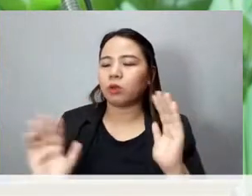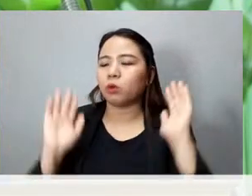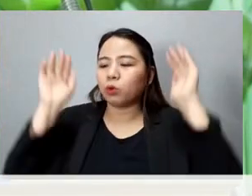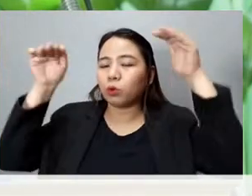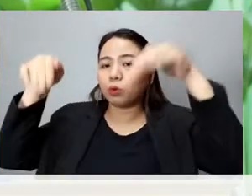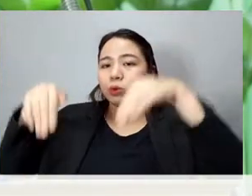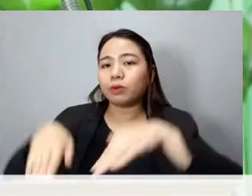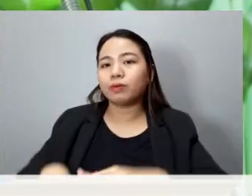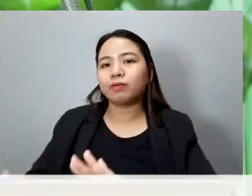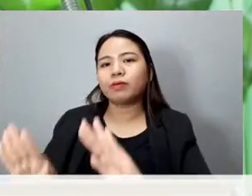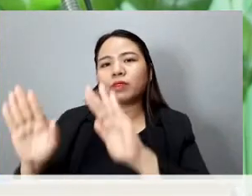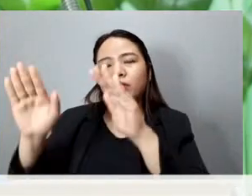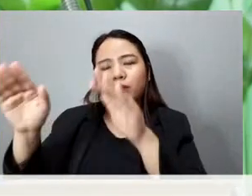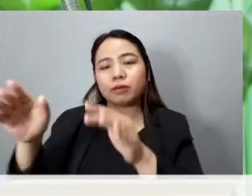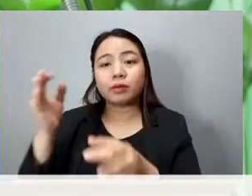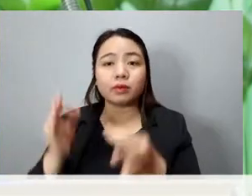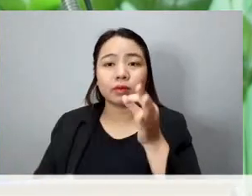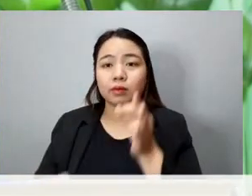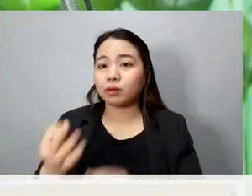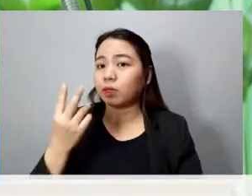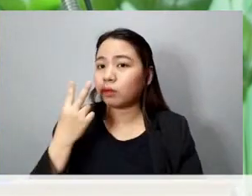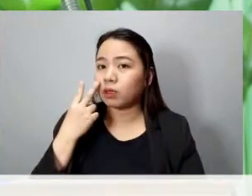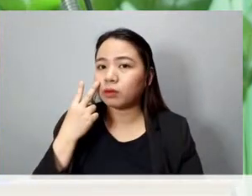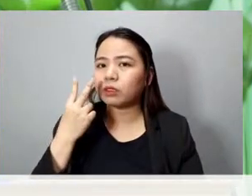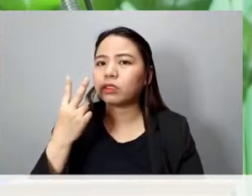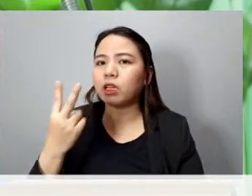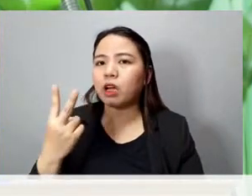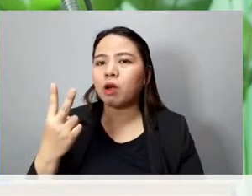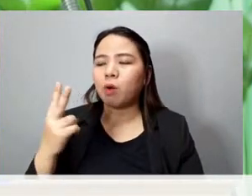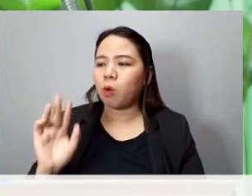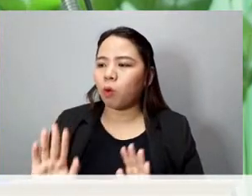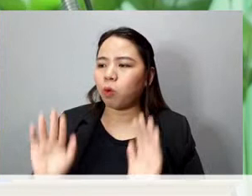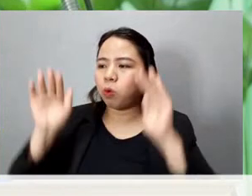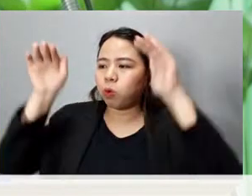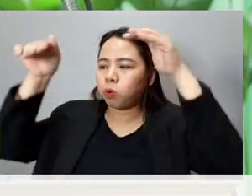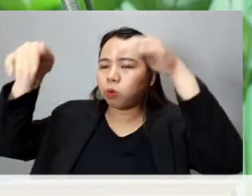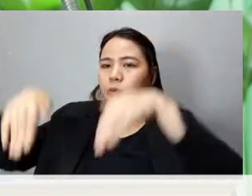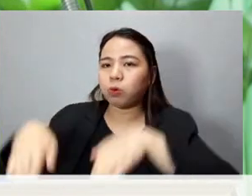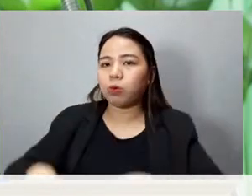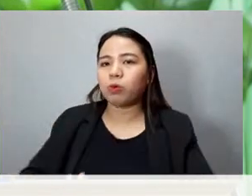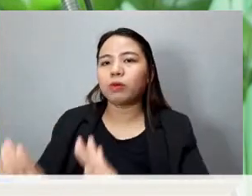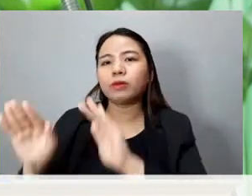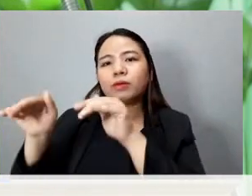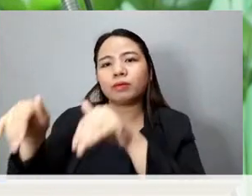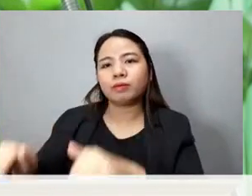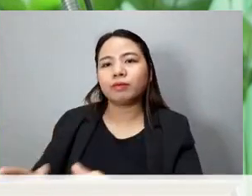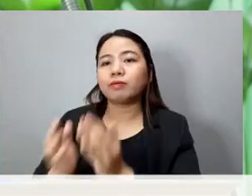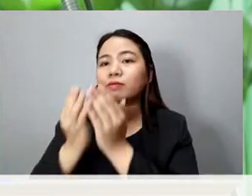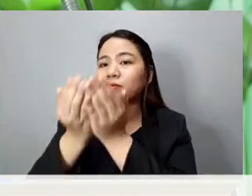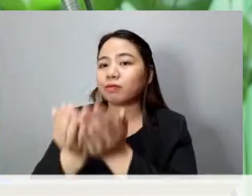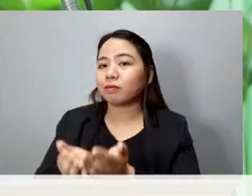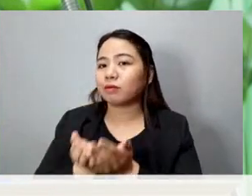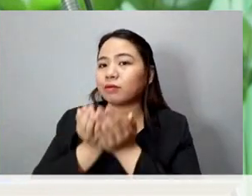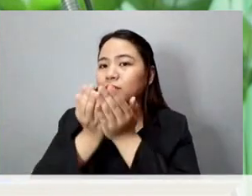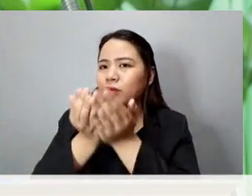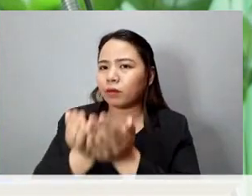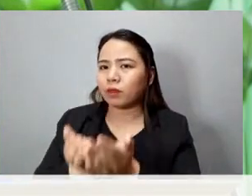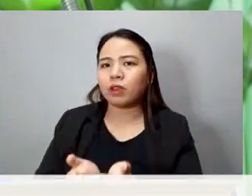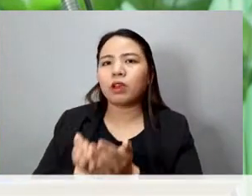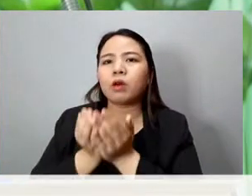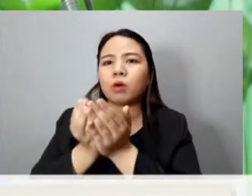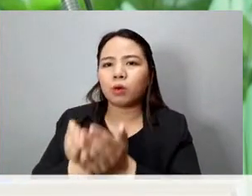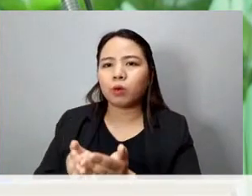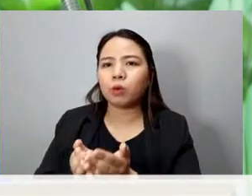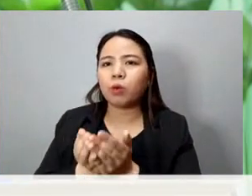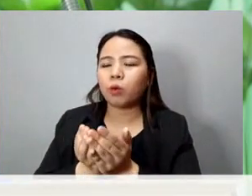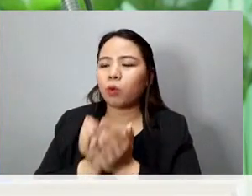na kung pagmamasdan ay pagkatataas. Ang sasakyan nila ay halos ipukol mula sa